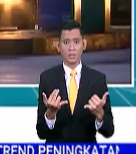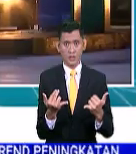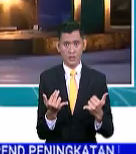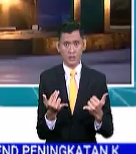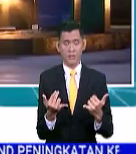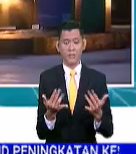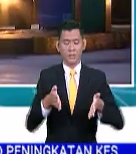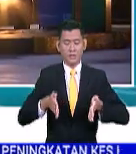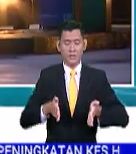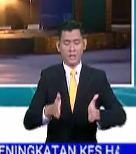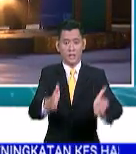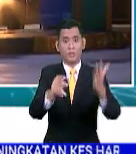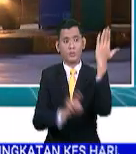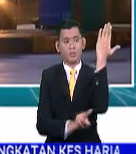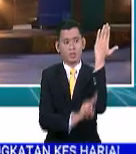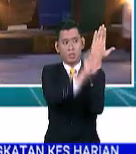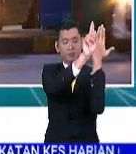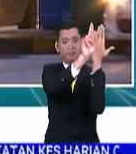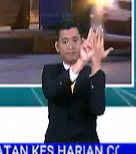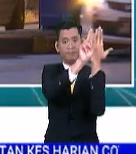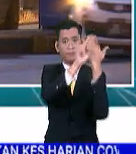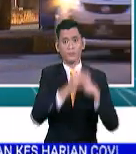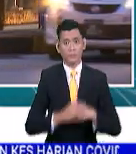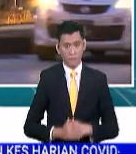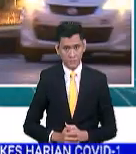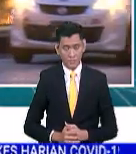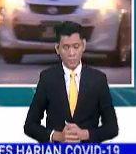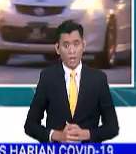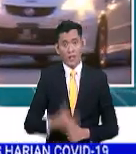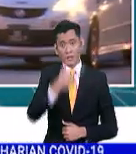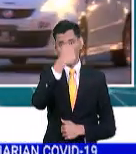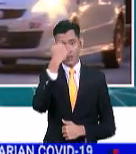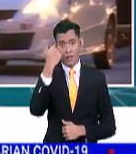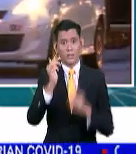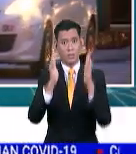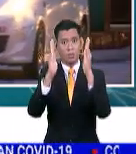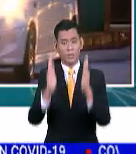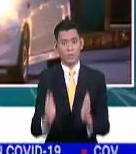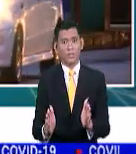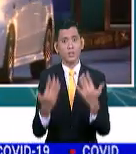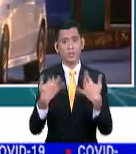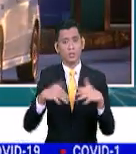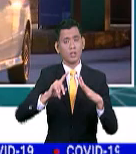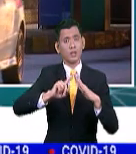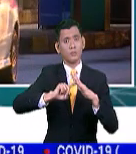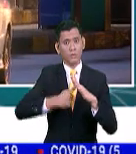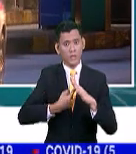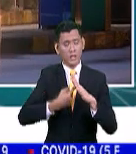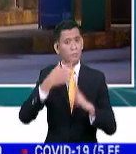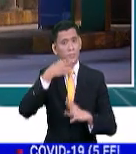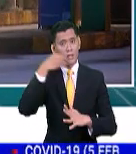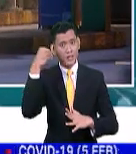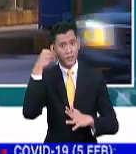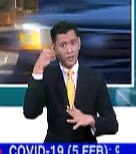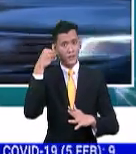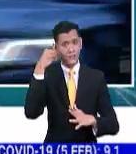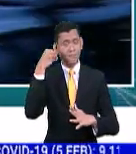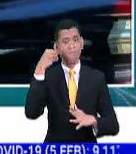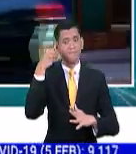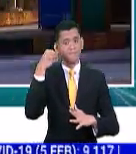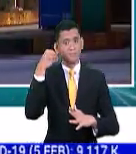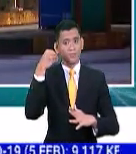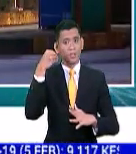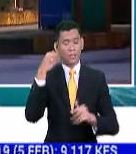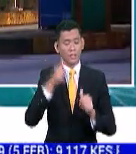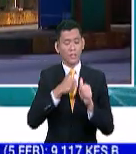utara tanah air. Dan kelancaran trafik ini berikutan pengguna lebuh raya sudah mula balik secara beransur-ansur mengikut